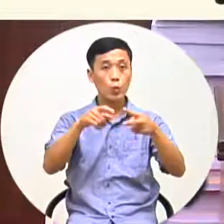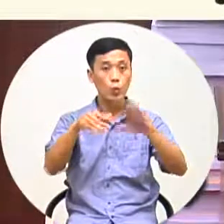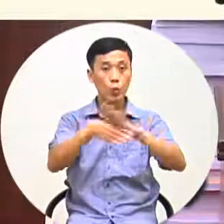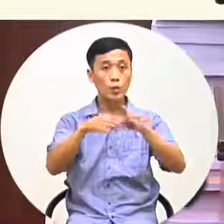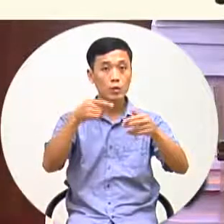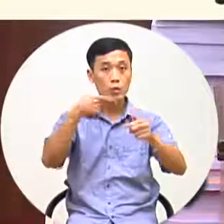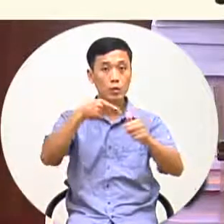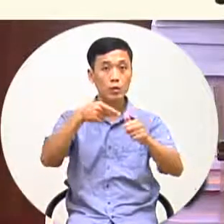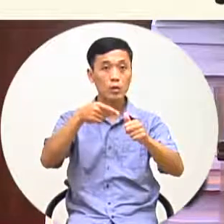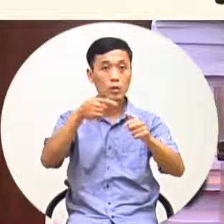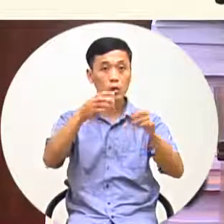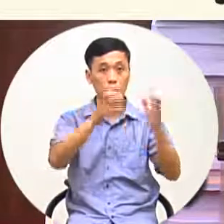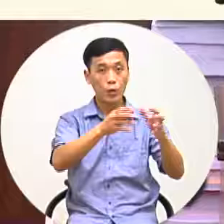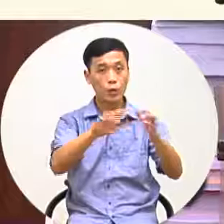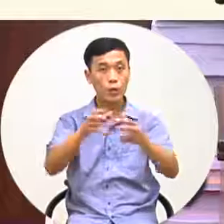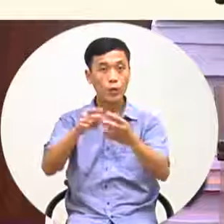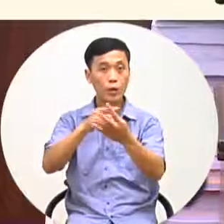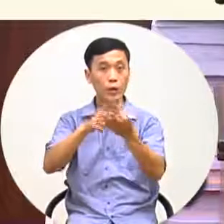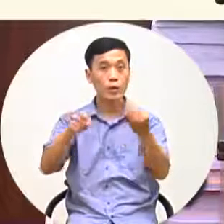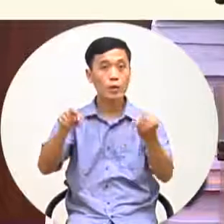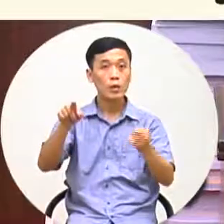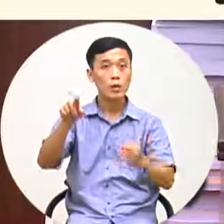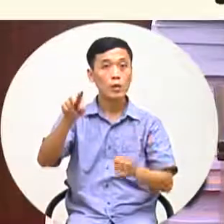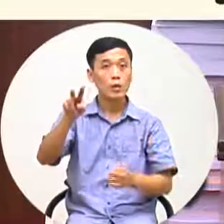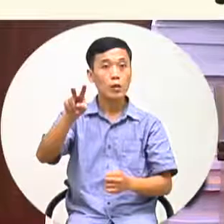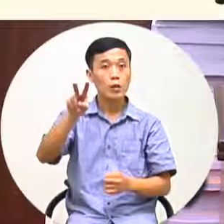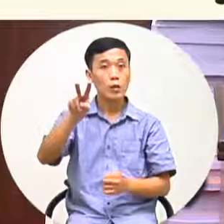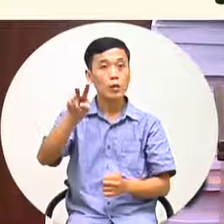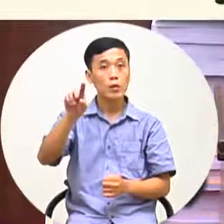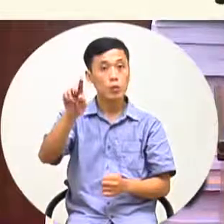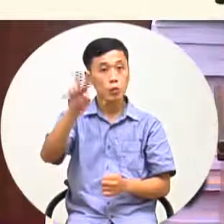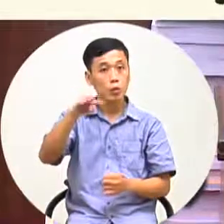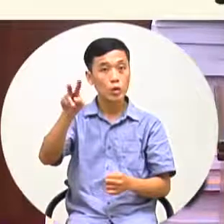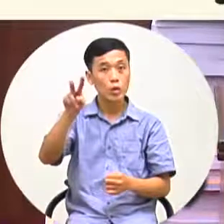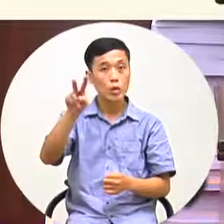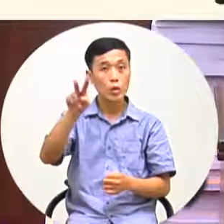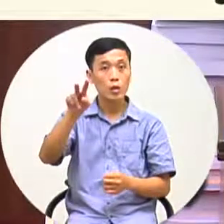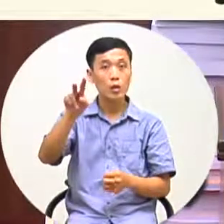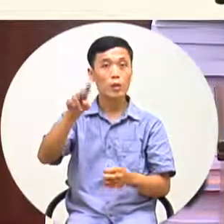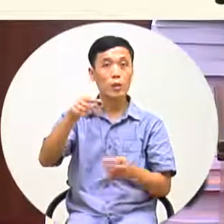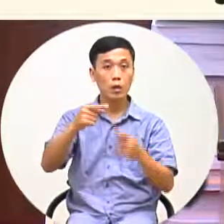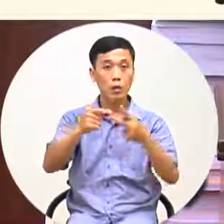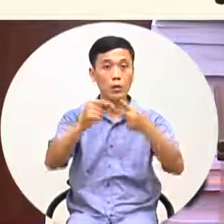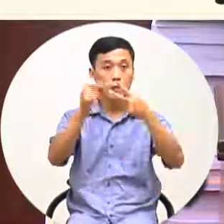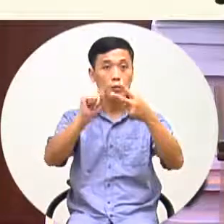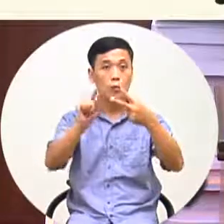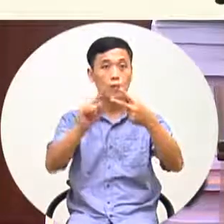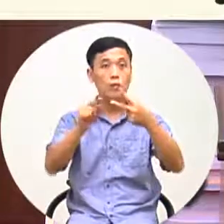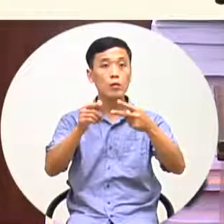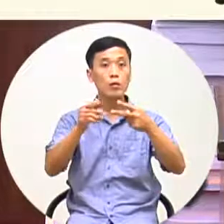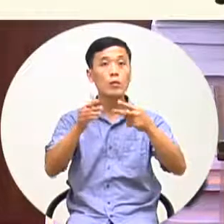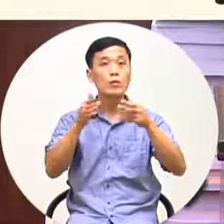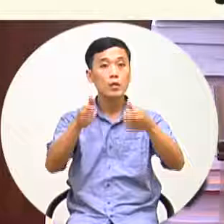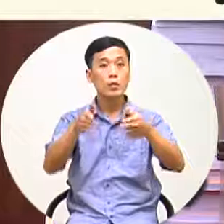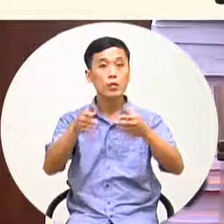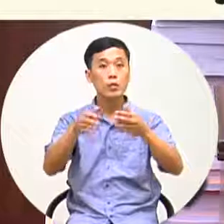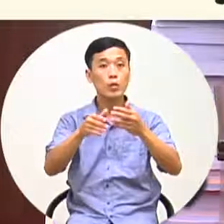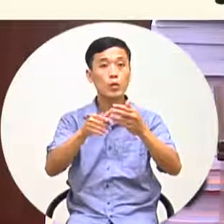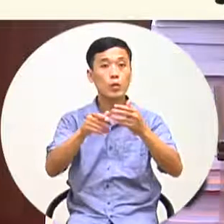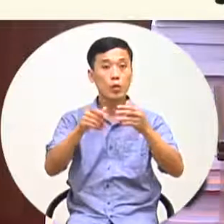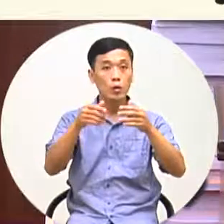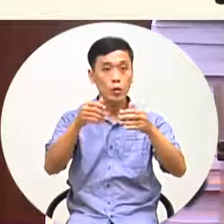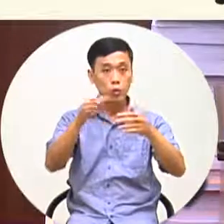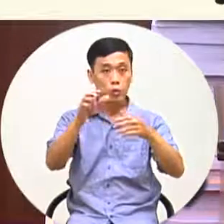200控委有4339万，对不对？吼，第二个啊，建构永续生态环境对不对？吼，开的